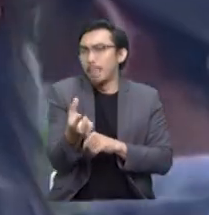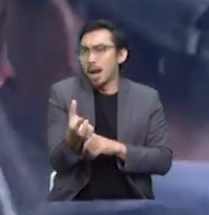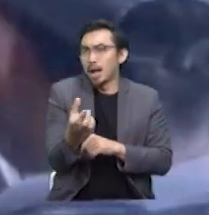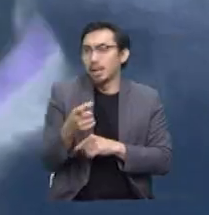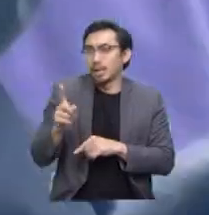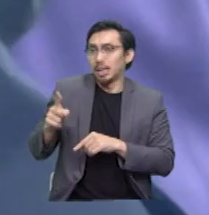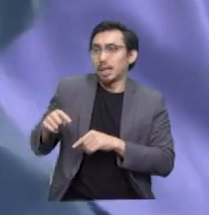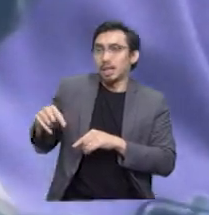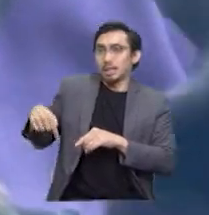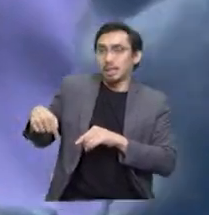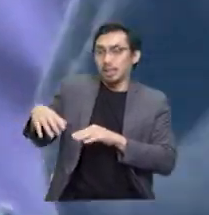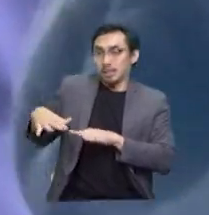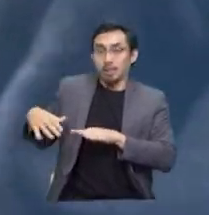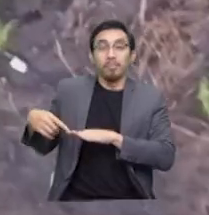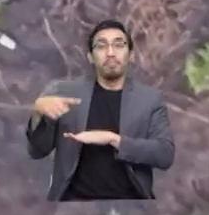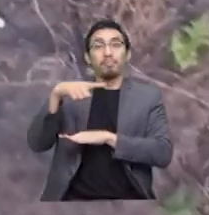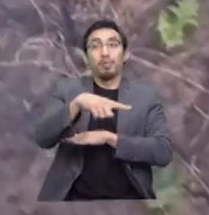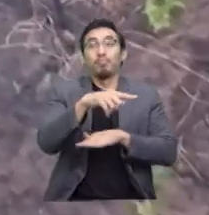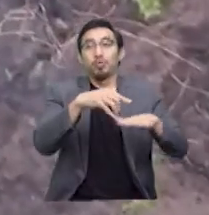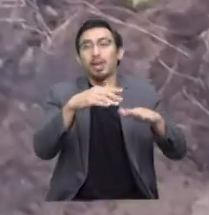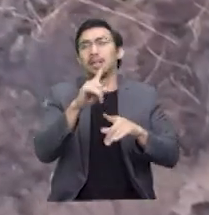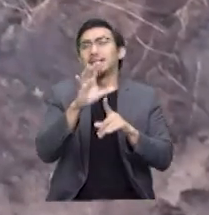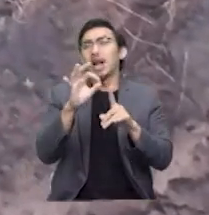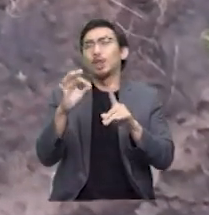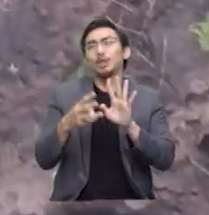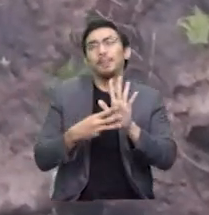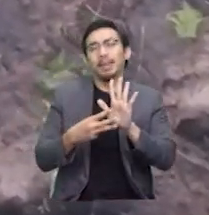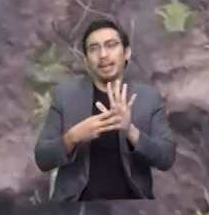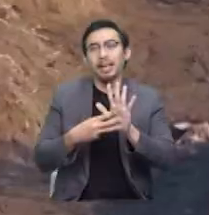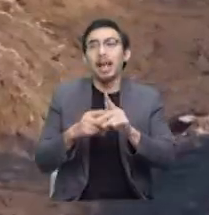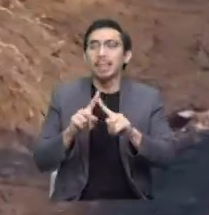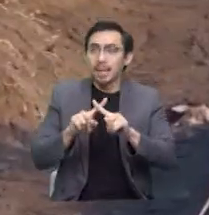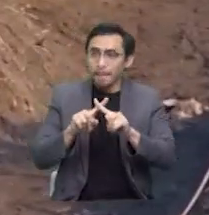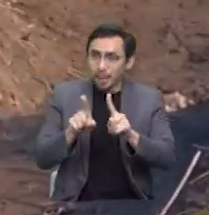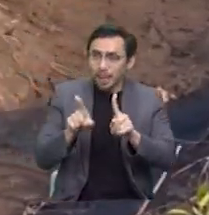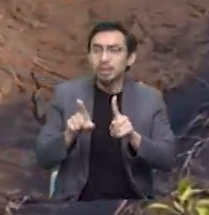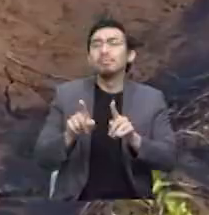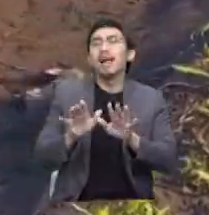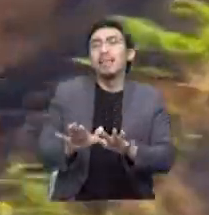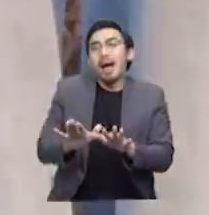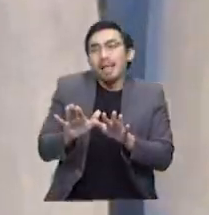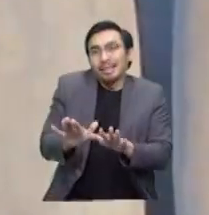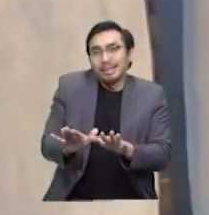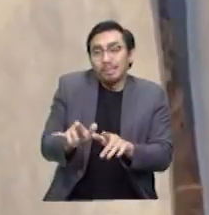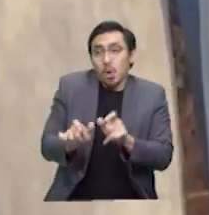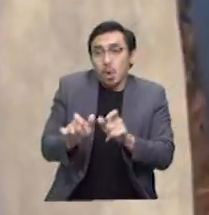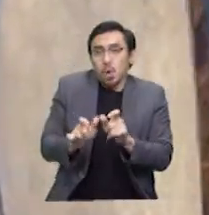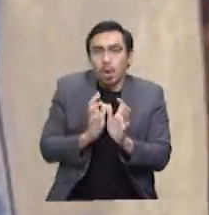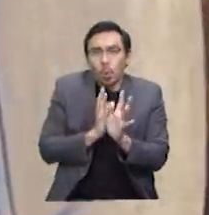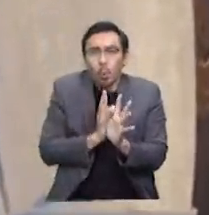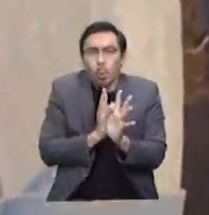meter. Meski demikian, tetap berhati-hati karena selain berdesak-desakan dengan pengunjung lain, jalanan juga cukup terjal.